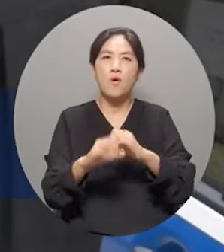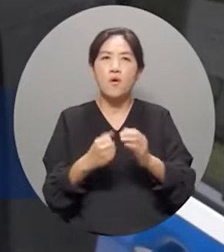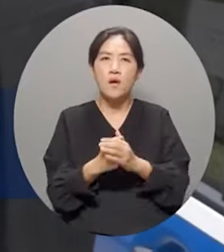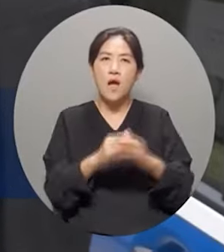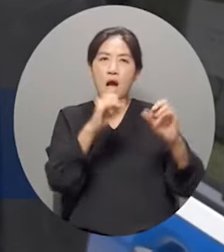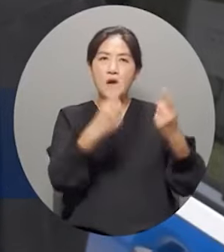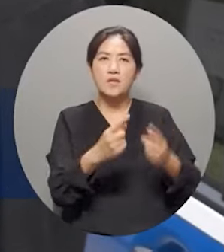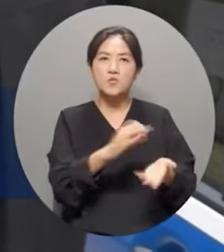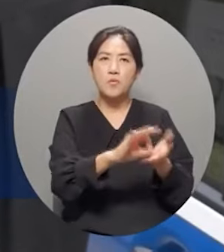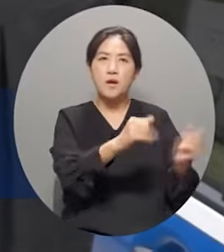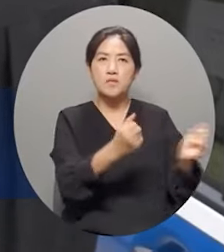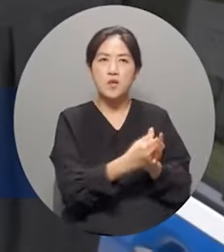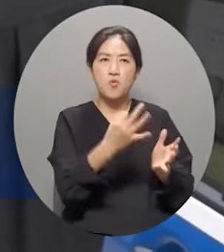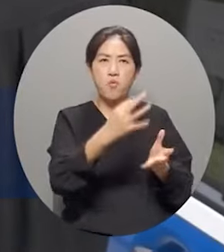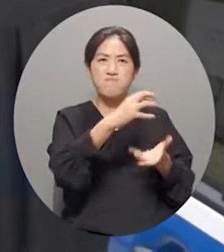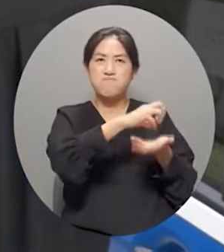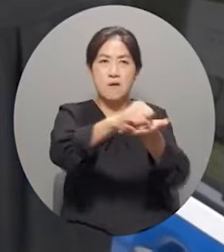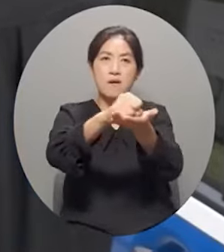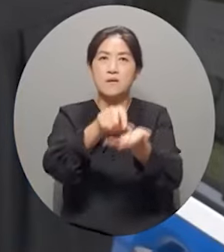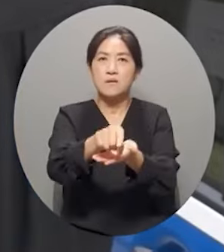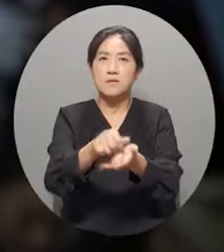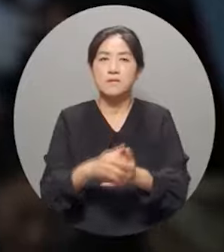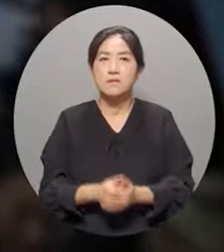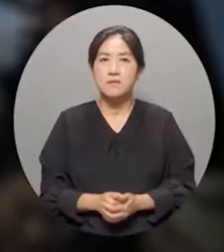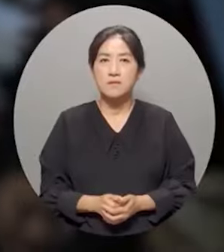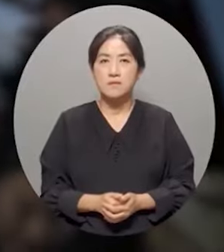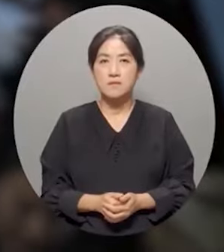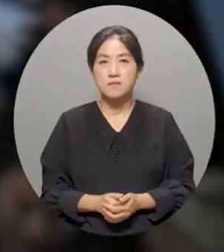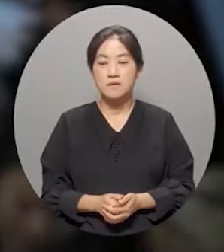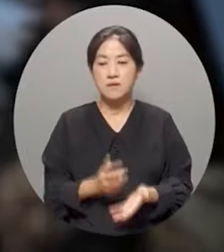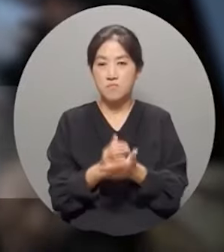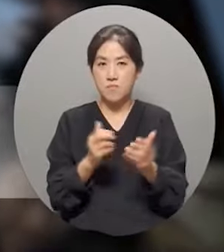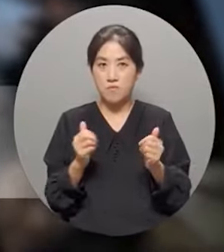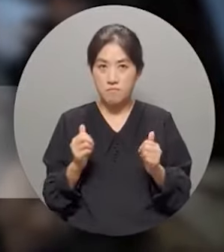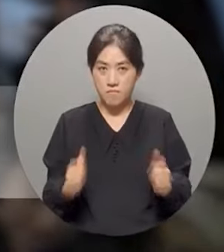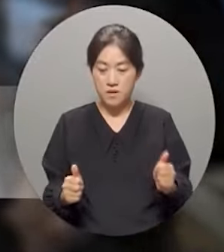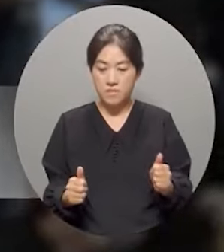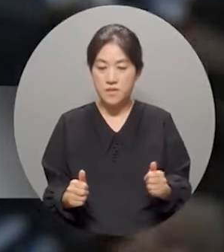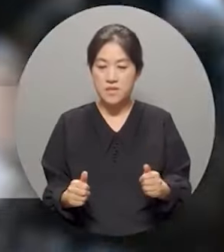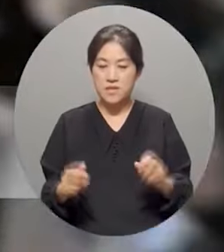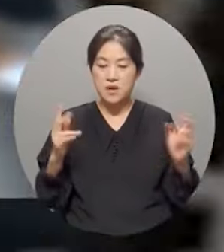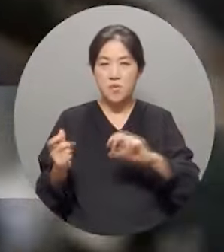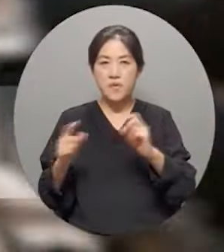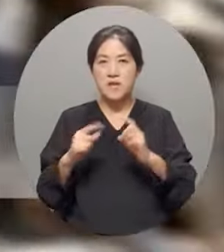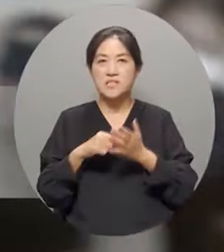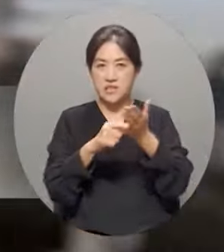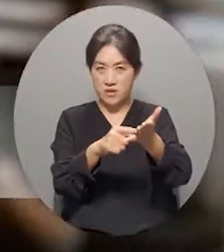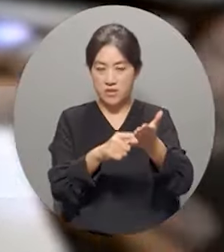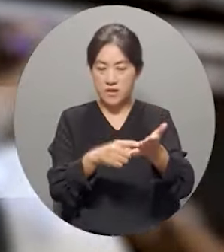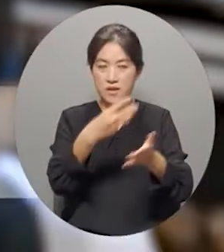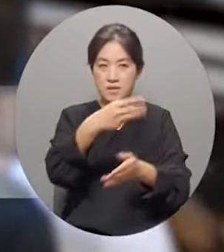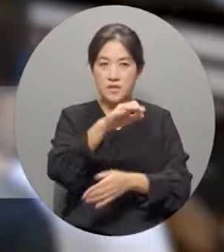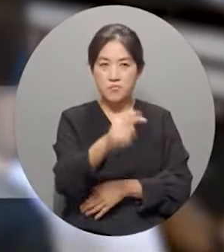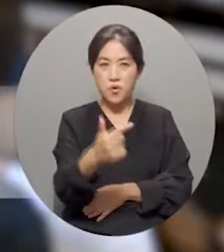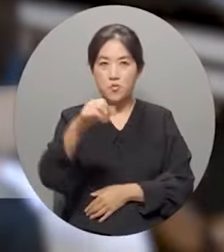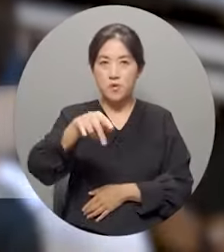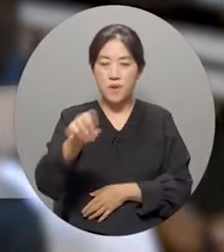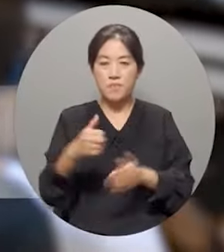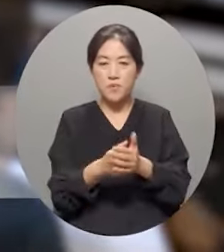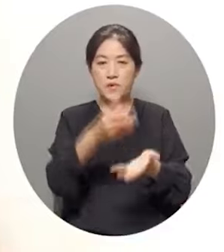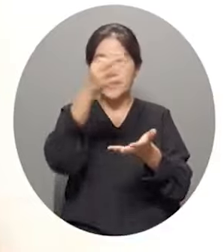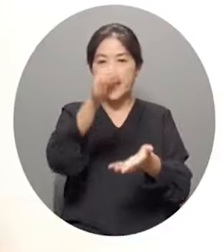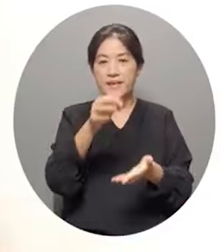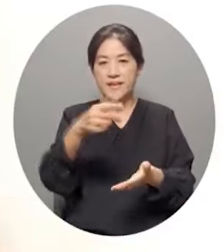소비자들한테 해주면서 현금을 끌어당겼습니다. 법원은 기업회생을 신청한 티몬과 위메프의 자산과 채권을